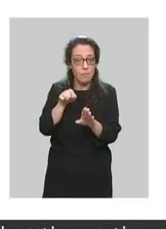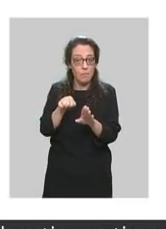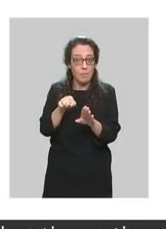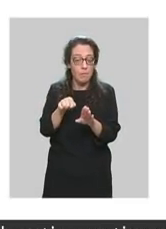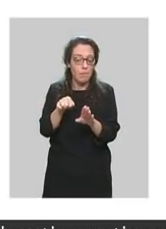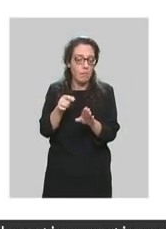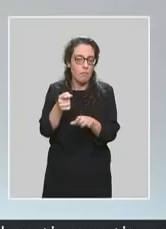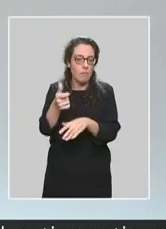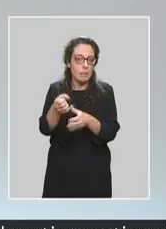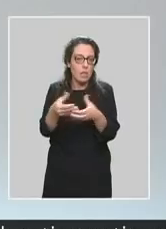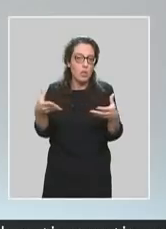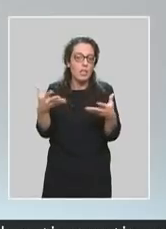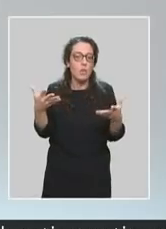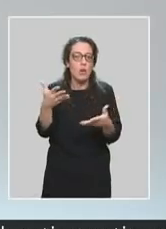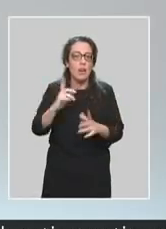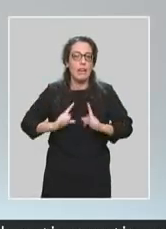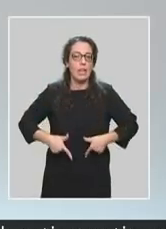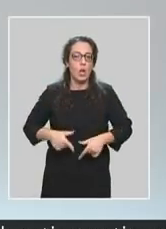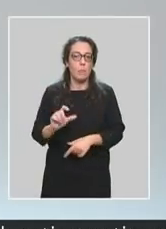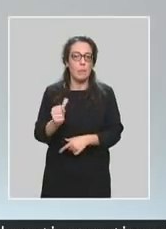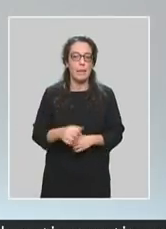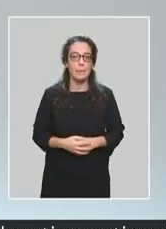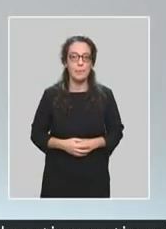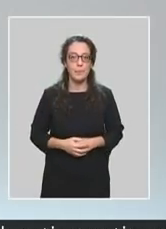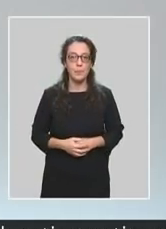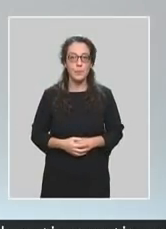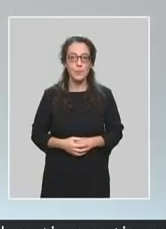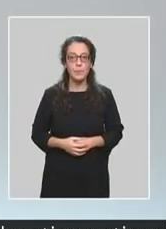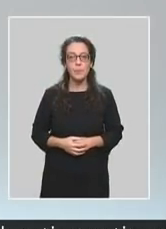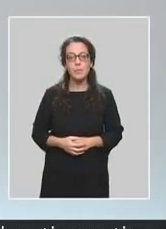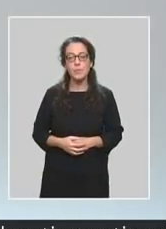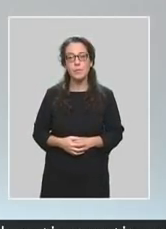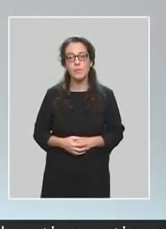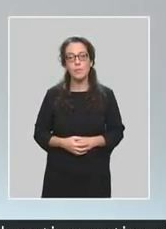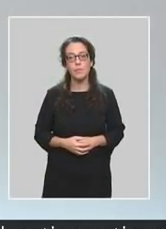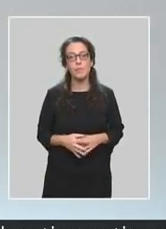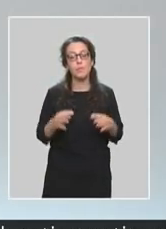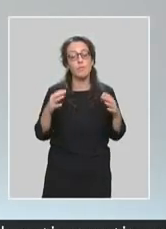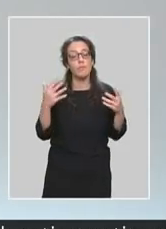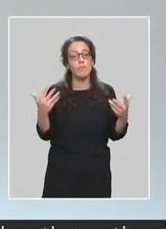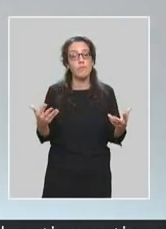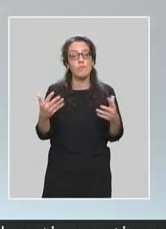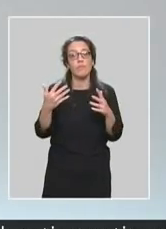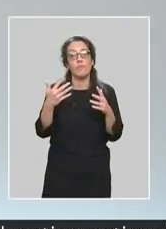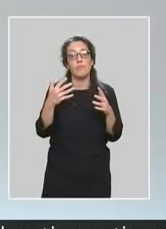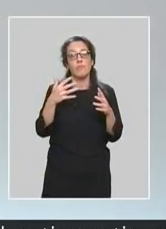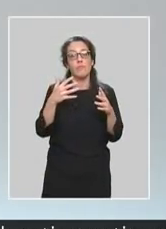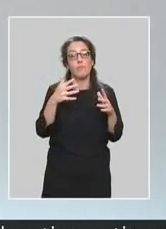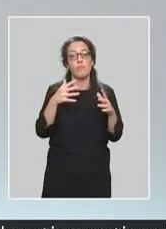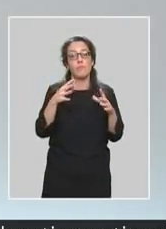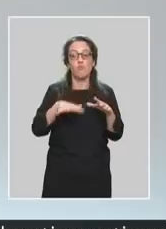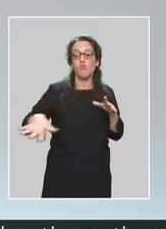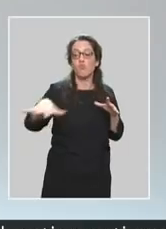quasi exclusivement, l'école primaire. Je voudrais rappeler le dispositif que nous avons mis en place dans l'espace scolaire depuis la